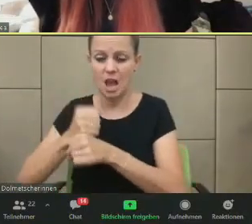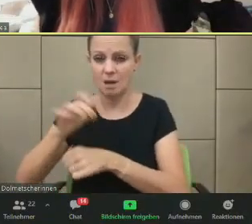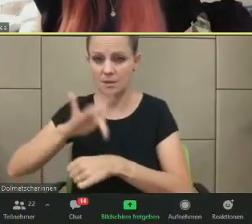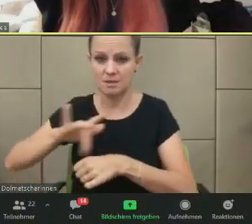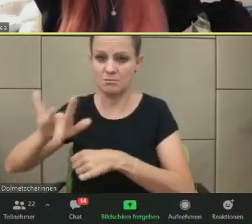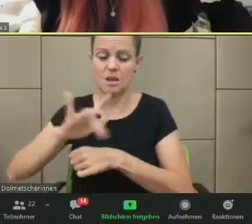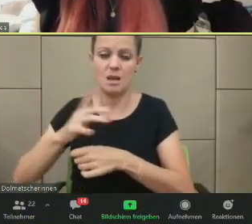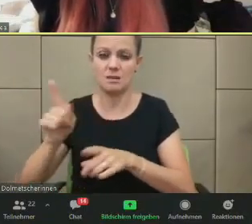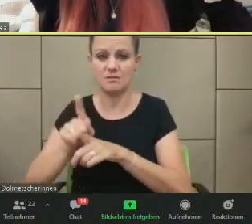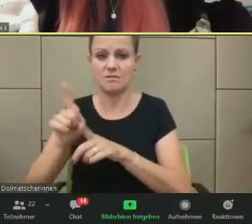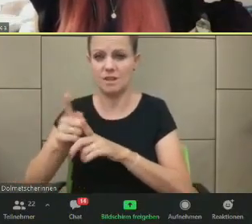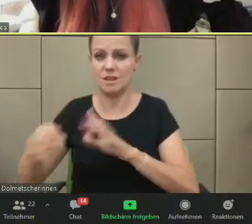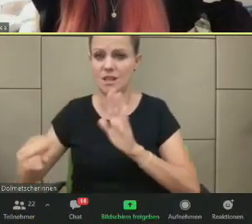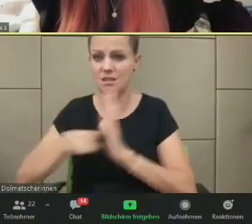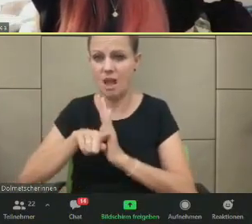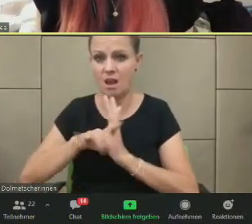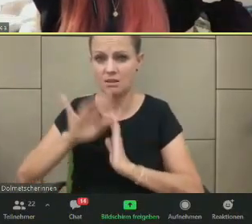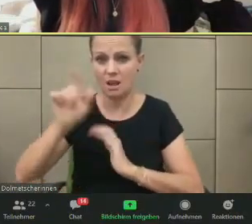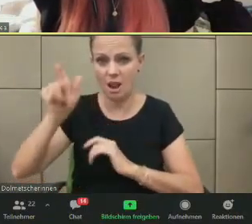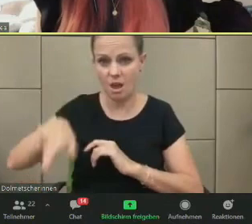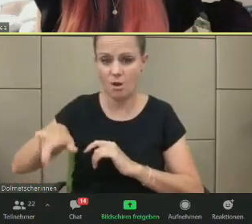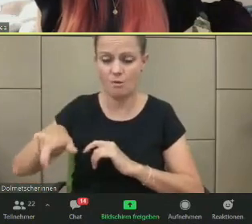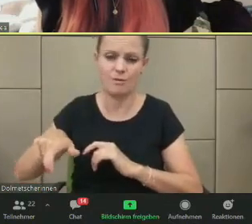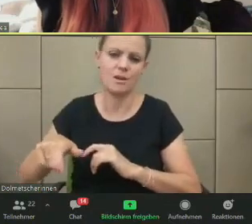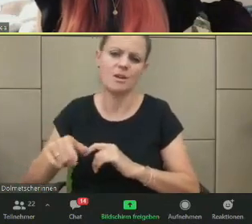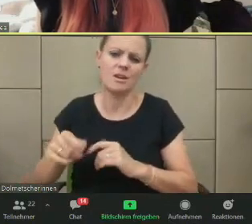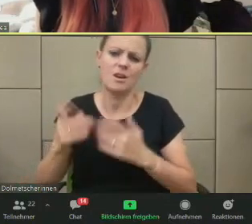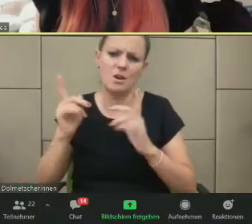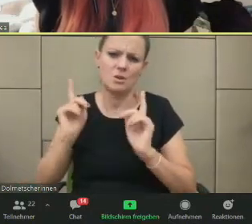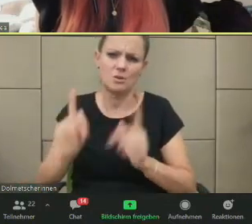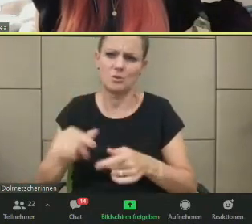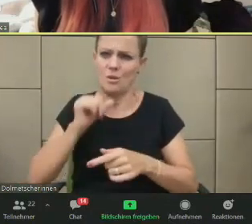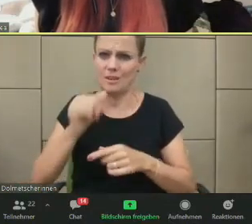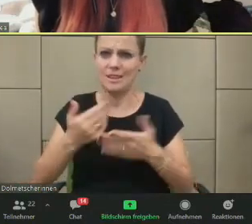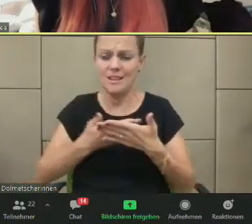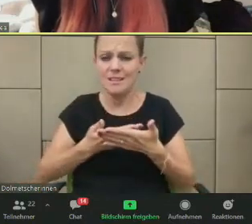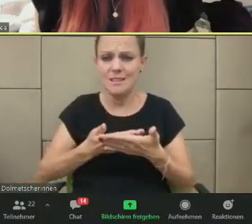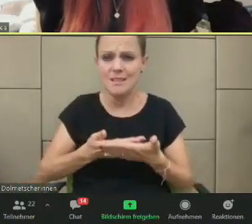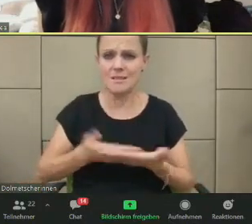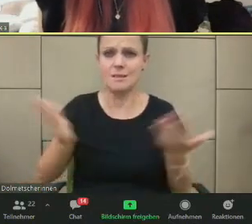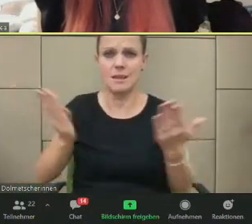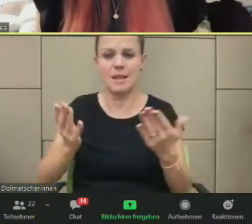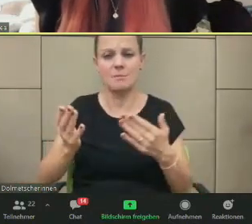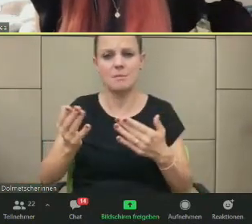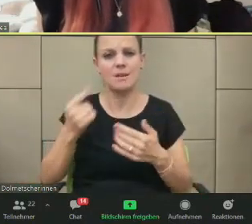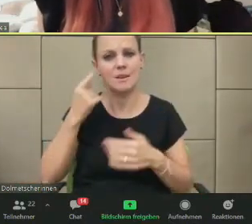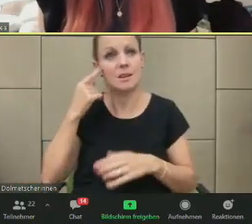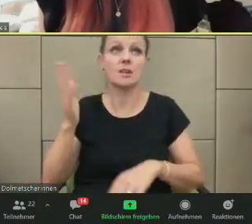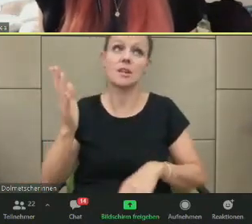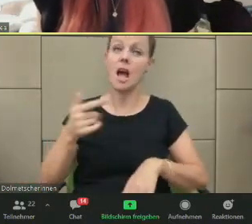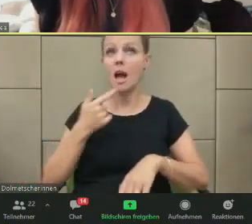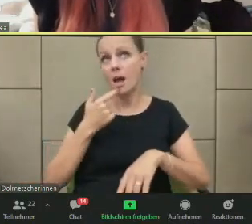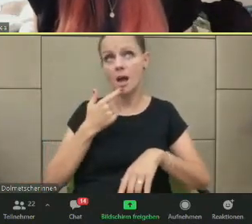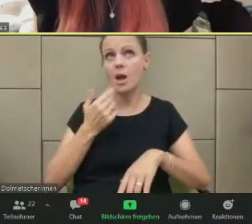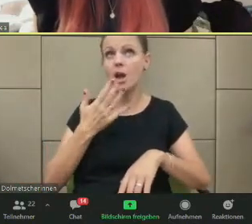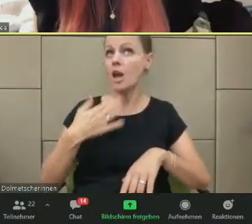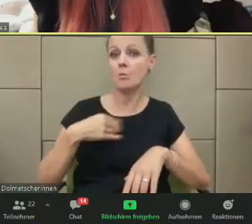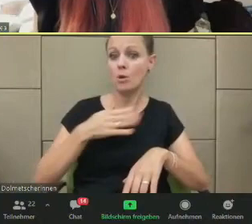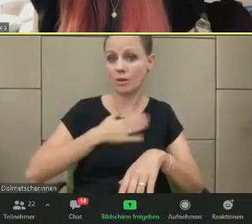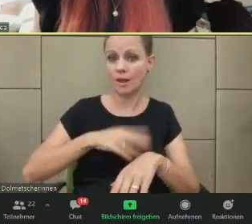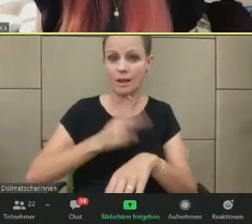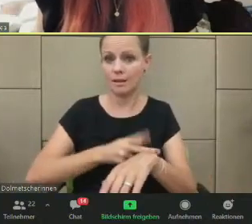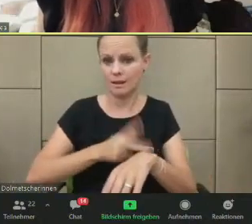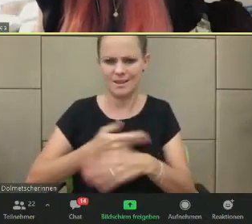sehr benachteiligt. Und das soll nicht sein, denn niemand auf der Welt sucht sich seine Krankheit aus, egal was das für eine Krankheit